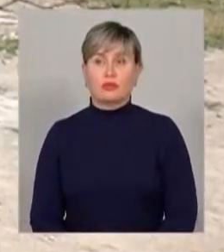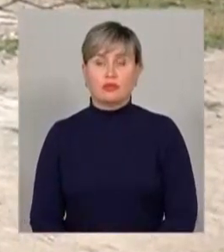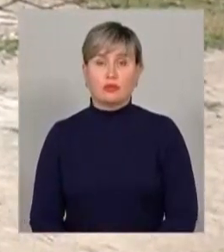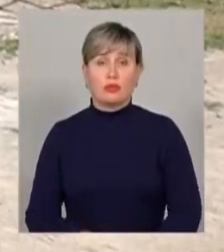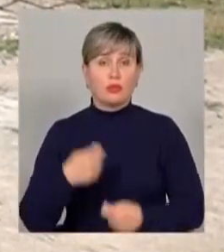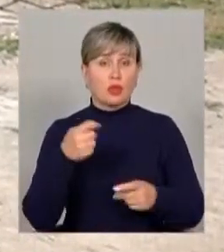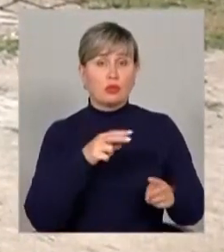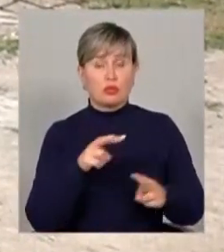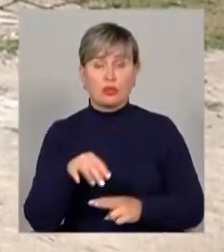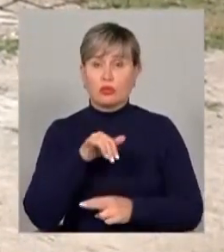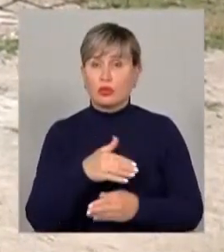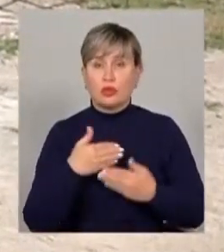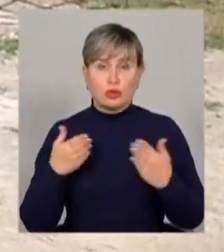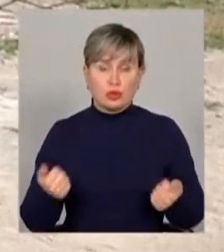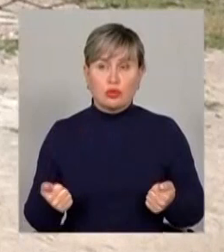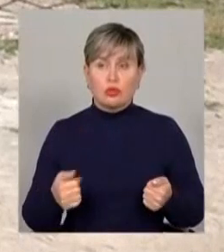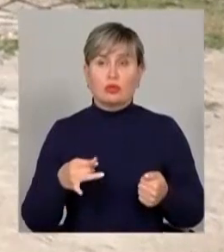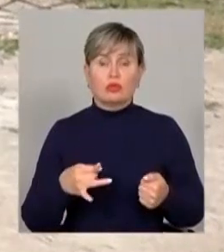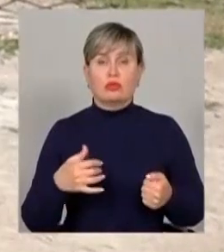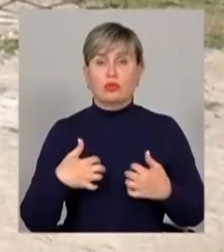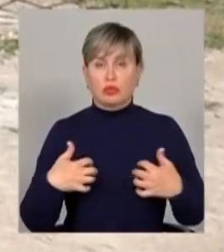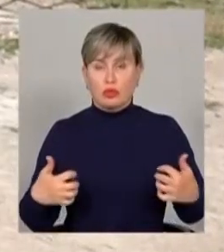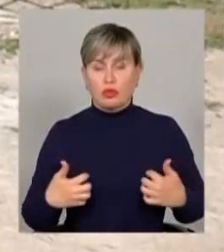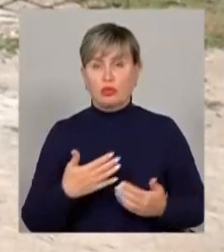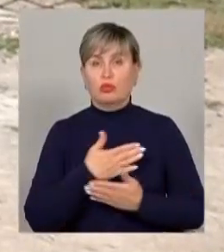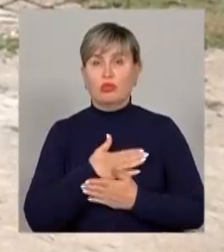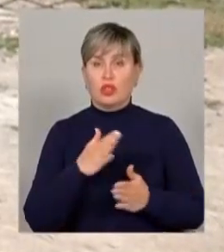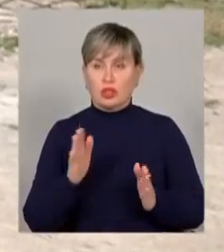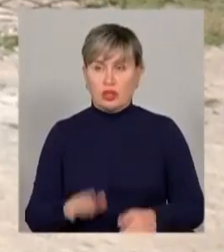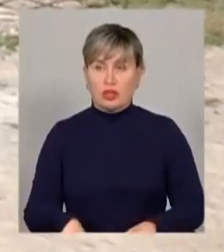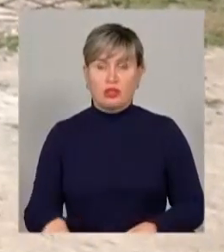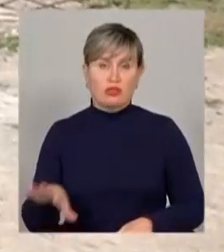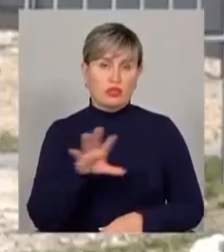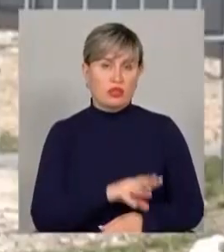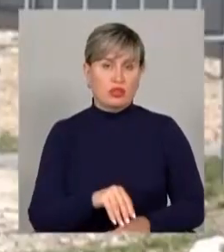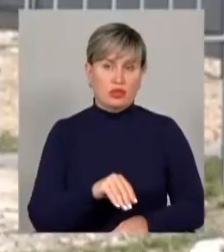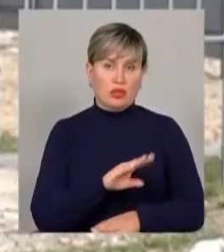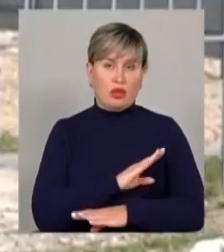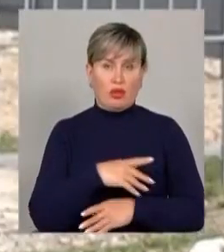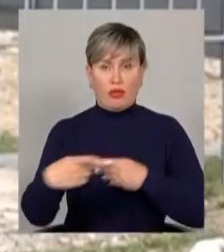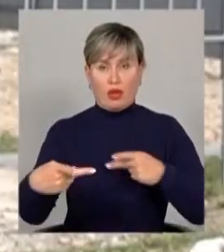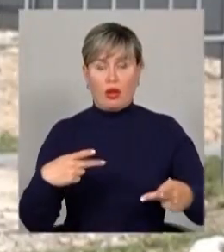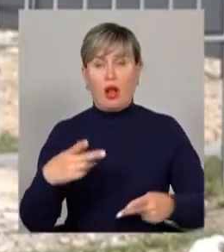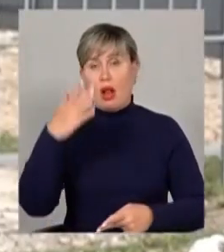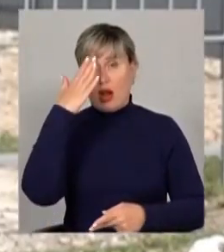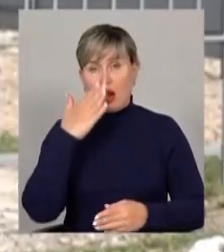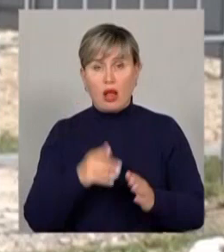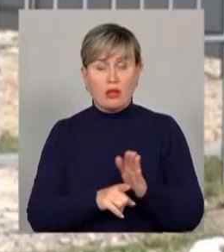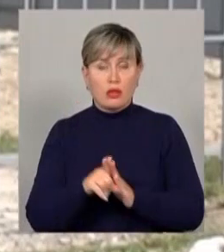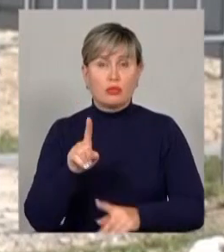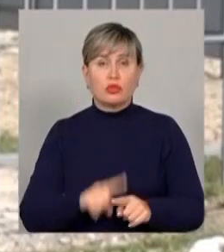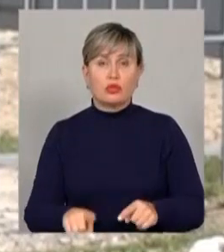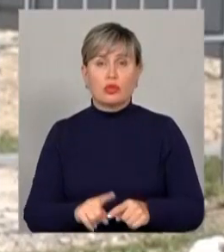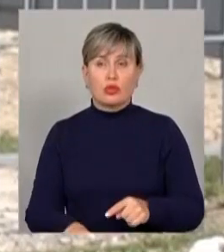Пастухов нет у них, и скот умирает. Везде валяются трупы. Наступит лето, жара,